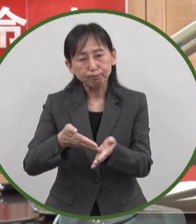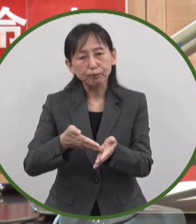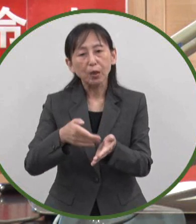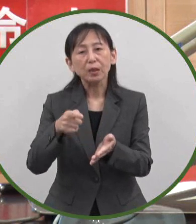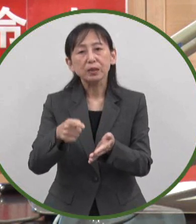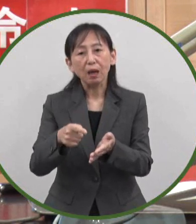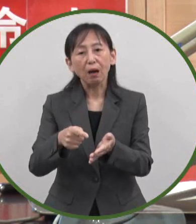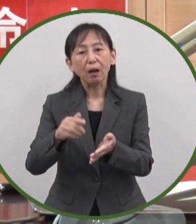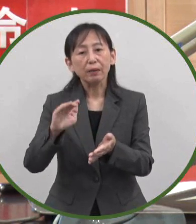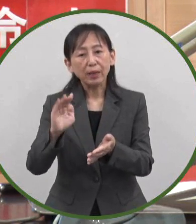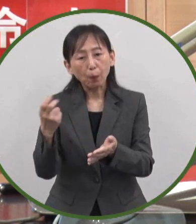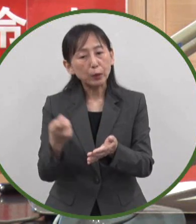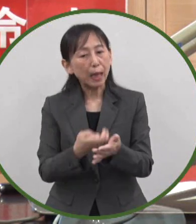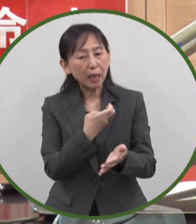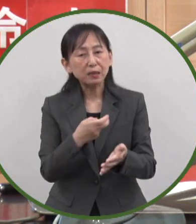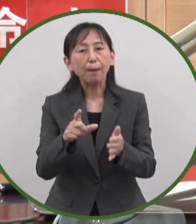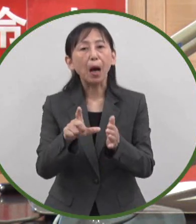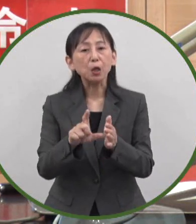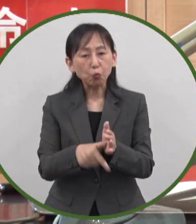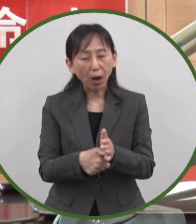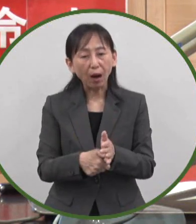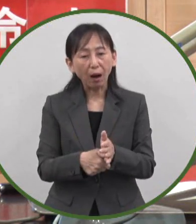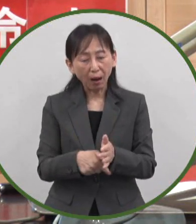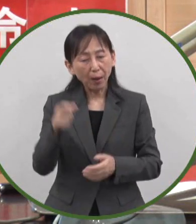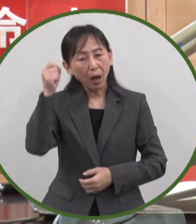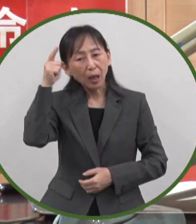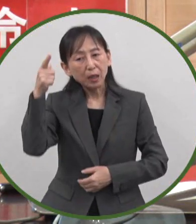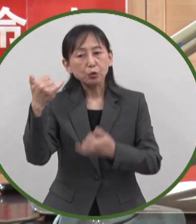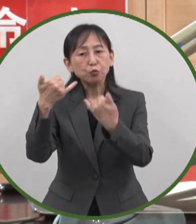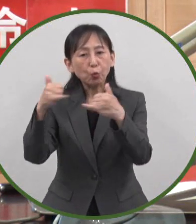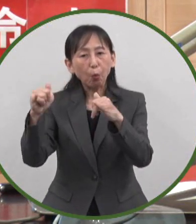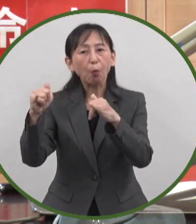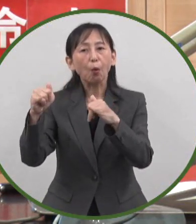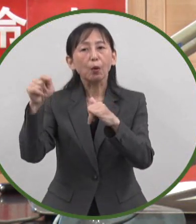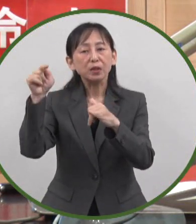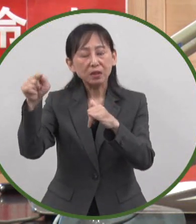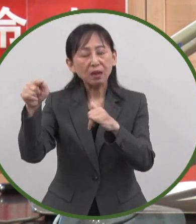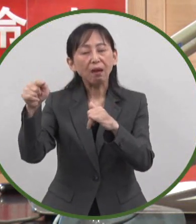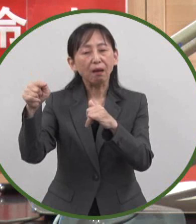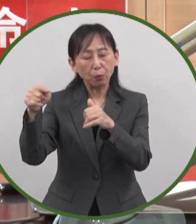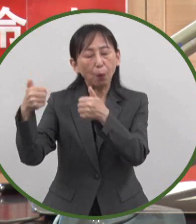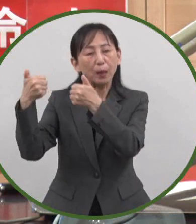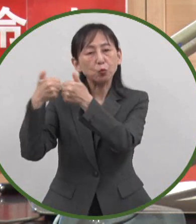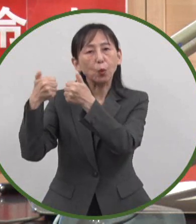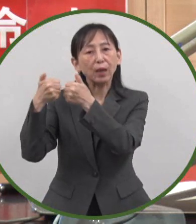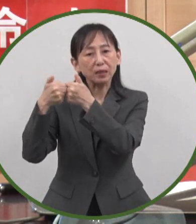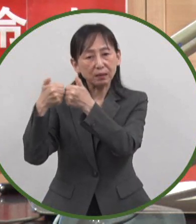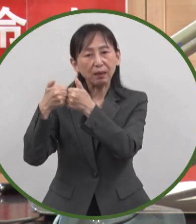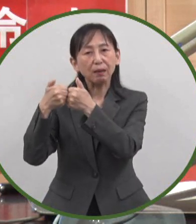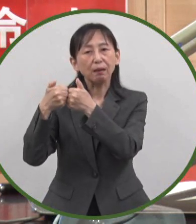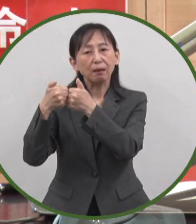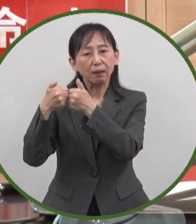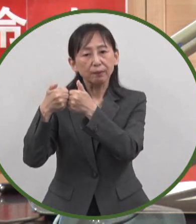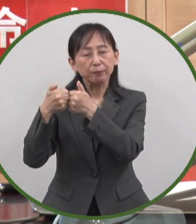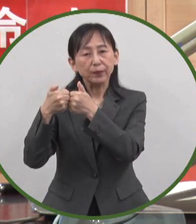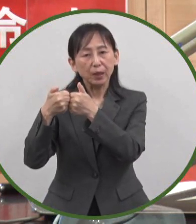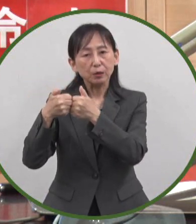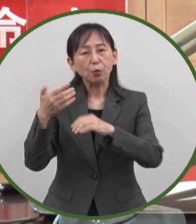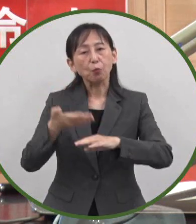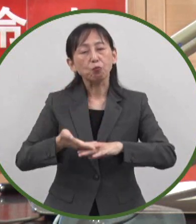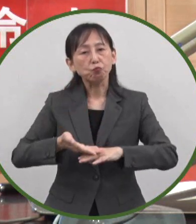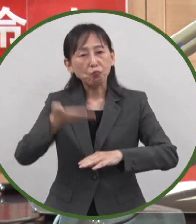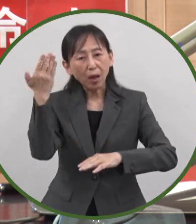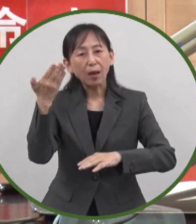学識経験者のご意見を、この命令の妥当性について、お伺いするということになりまして、その上